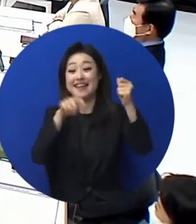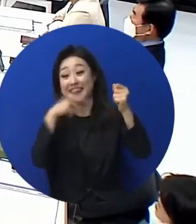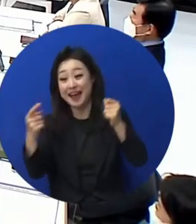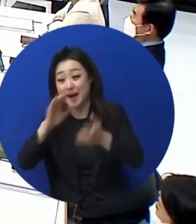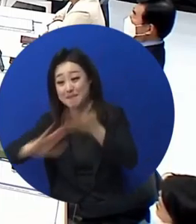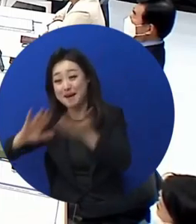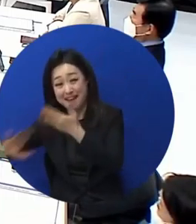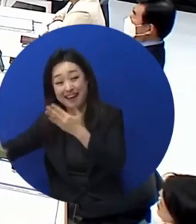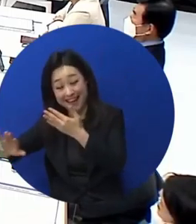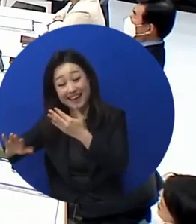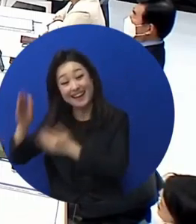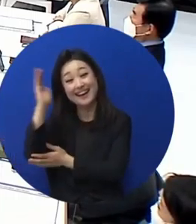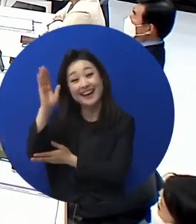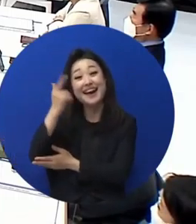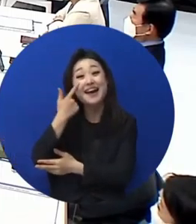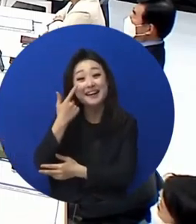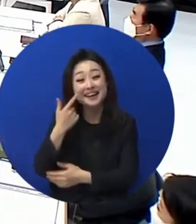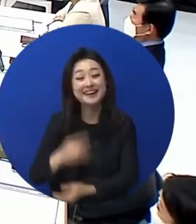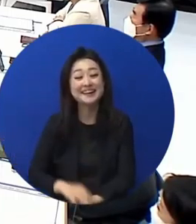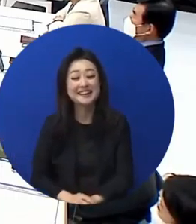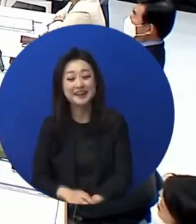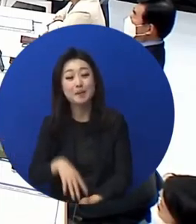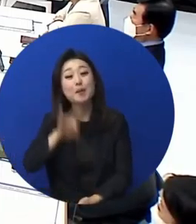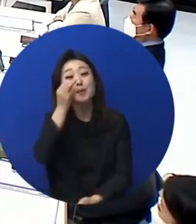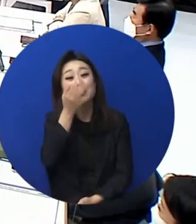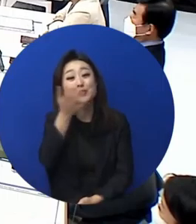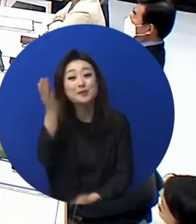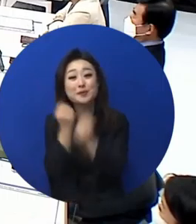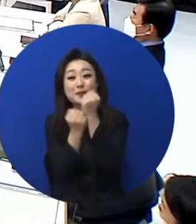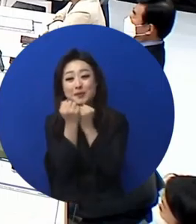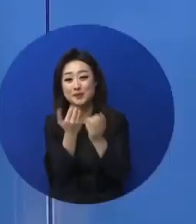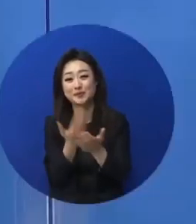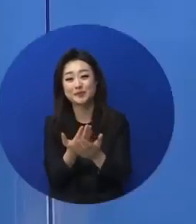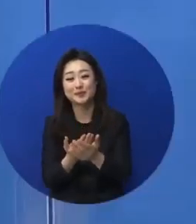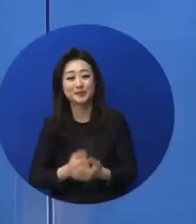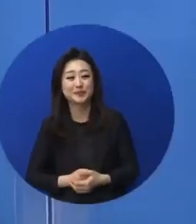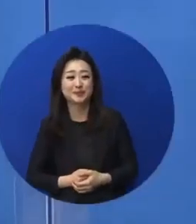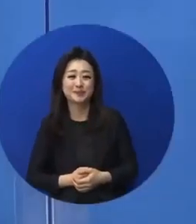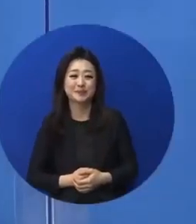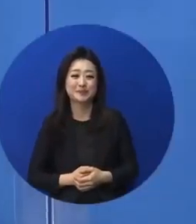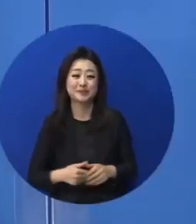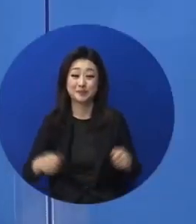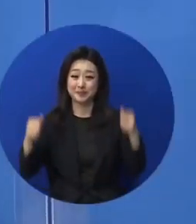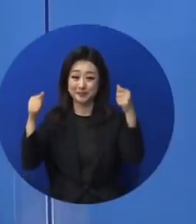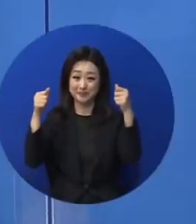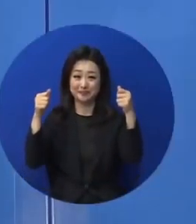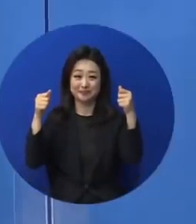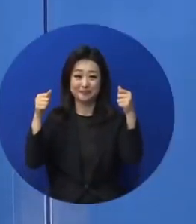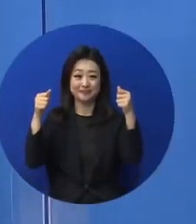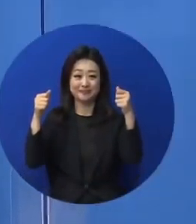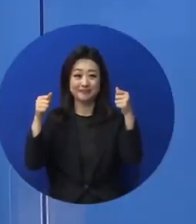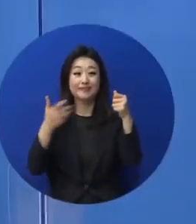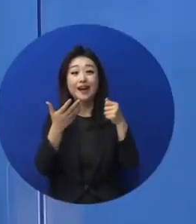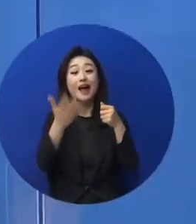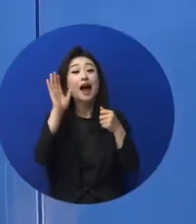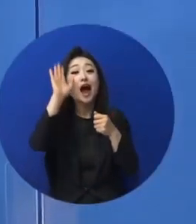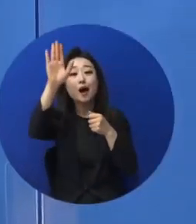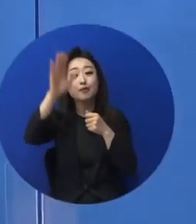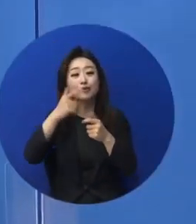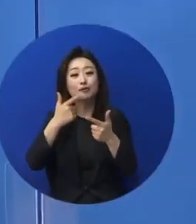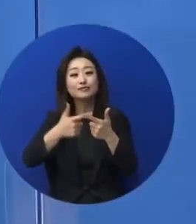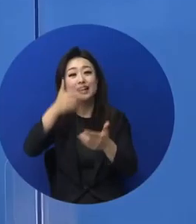좀 간략하게 좀 보여주시고 설명을 해주시기 바라겠습니다. 어떤 시장으로 기억되고